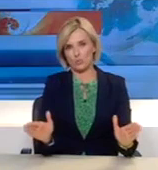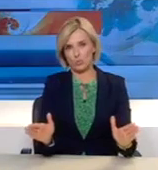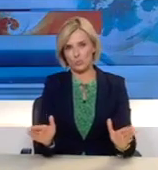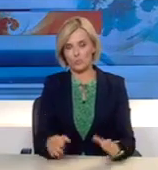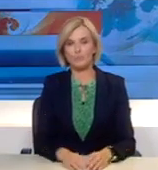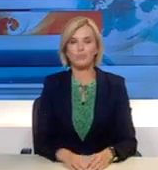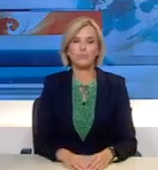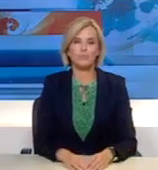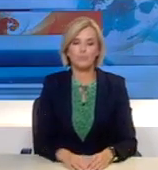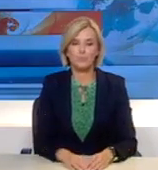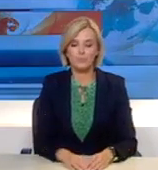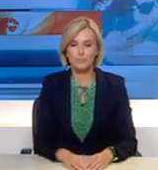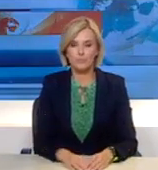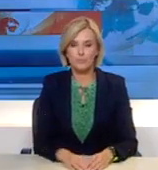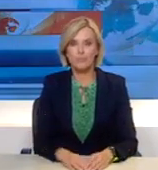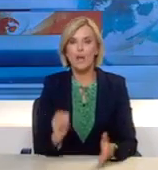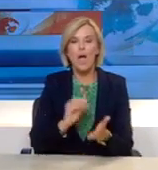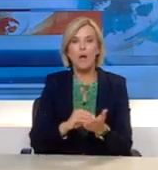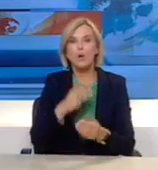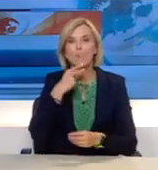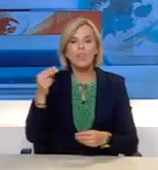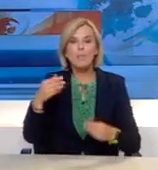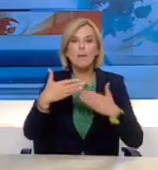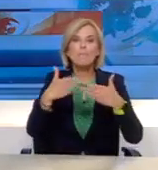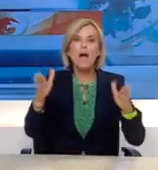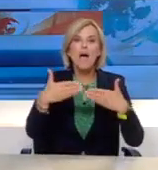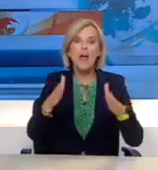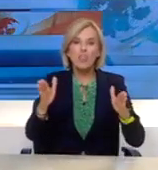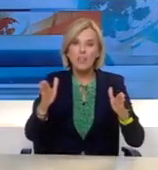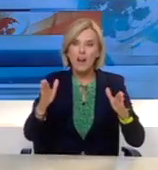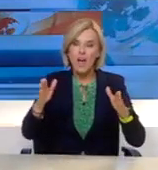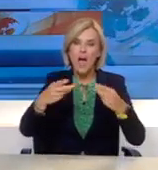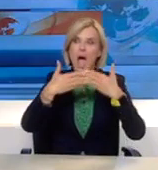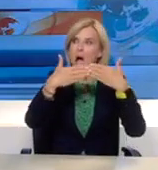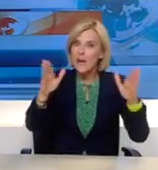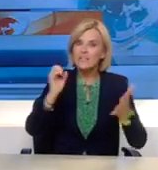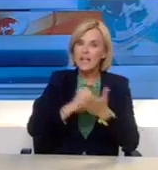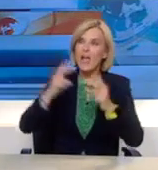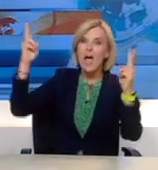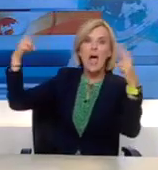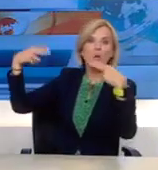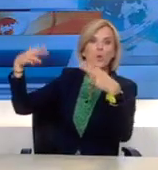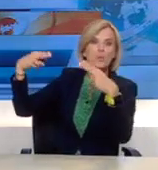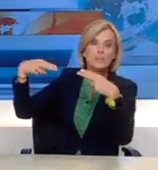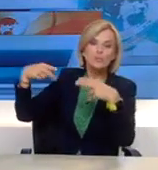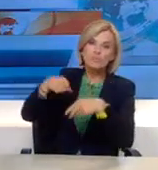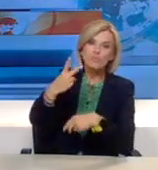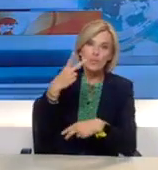Όσον αφορά τώρα τα και επίσης είναι και το θέμα του εξαερισμού και το κλιματισμού μέσα στο χώρο του γυμναστηρίου.